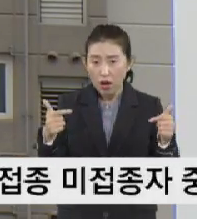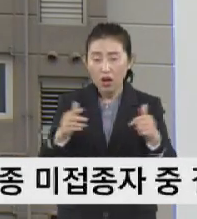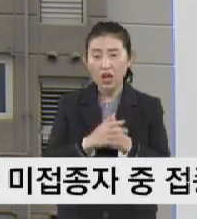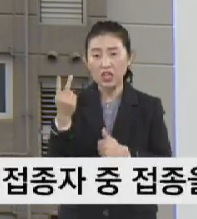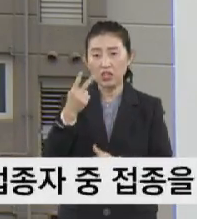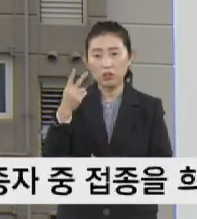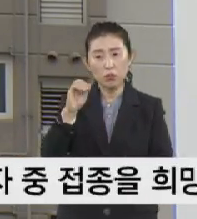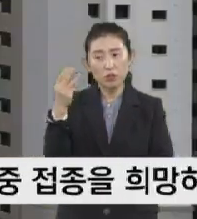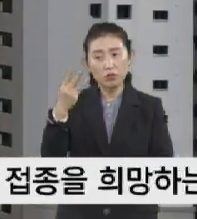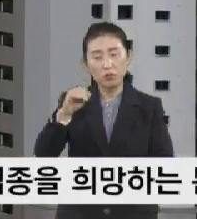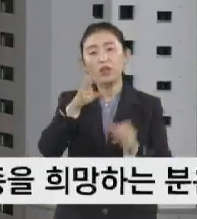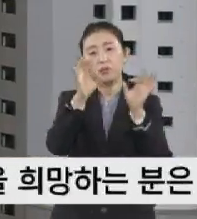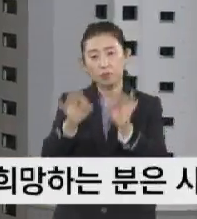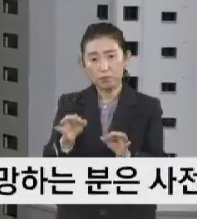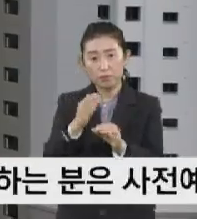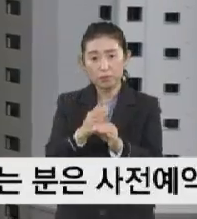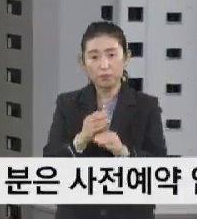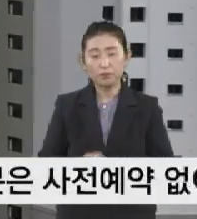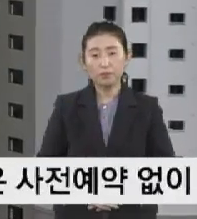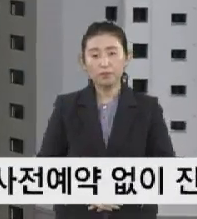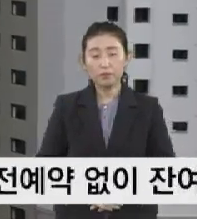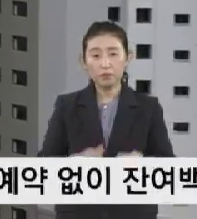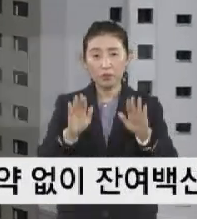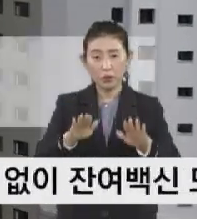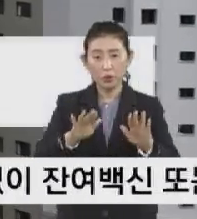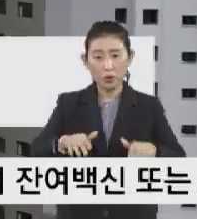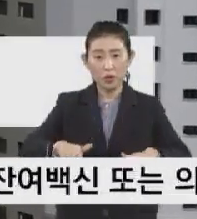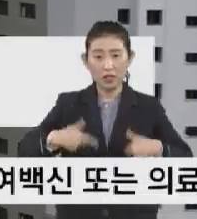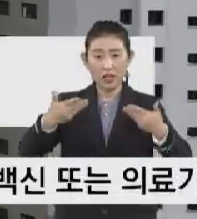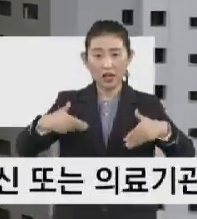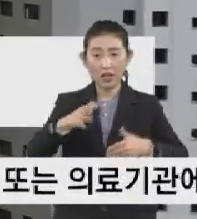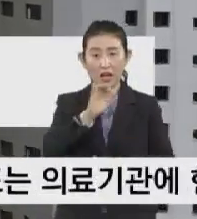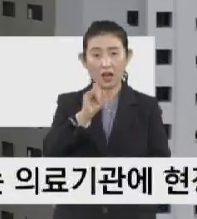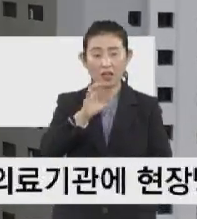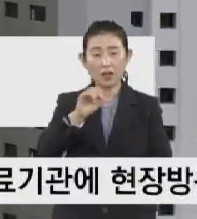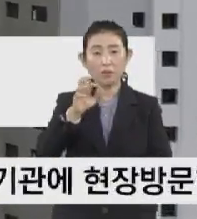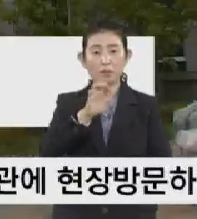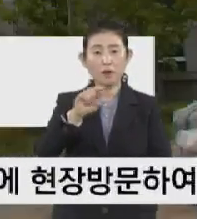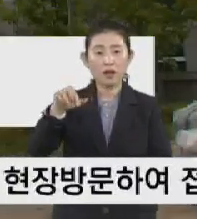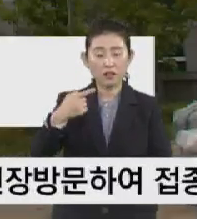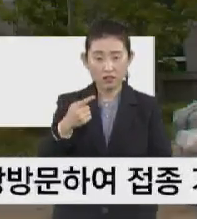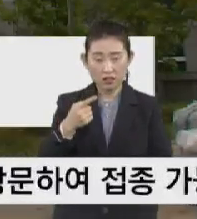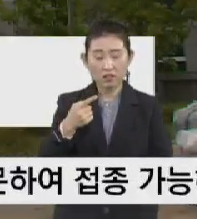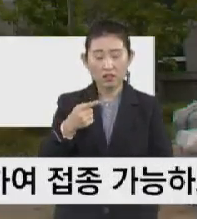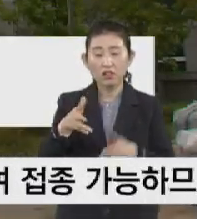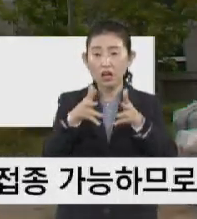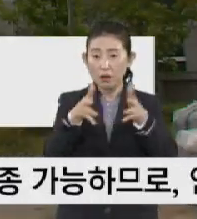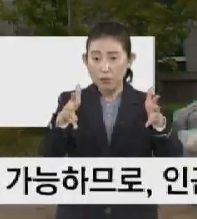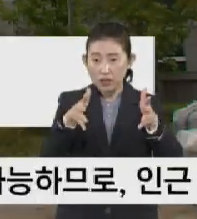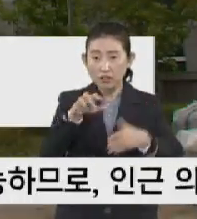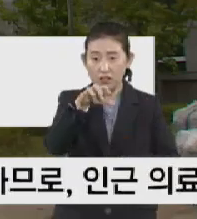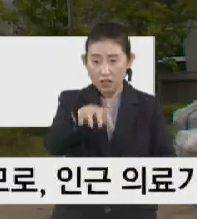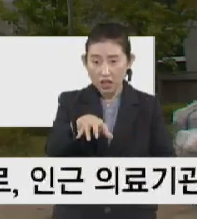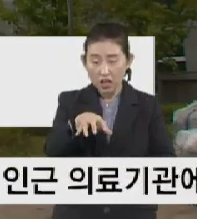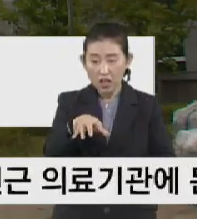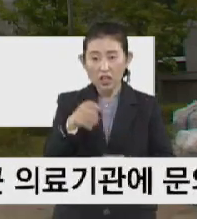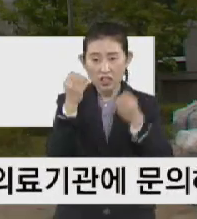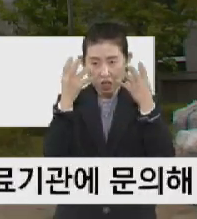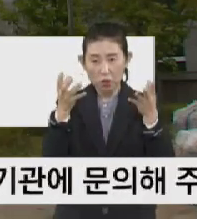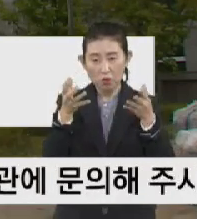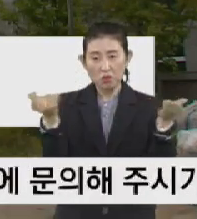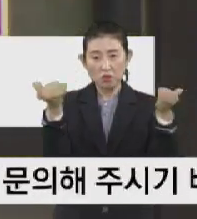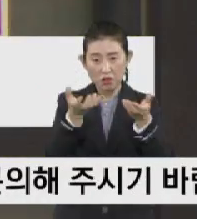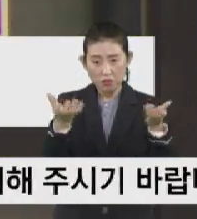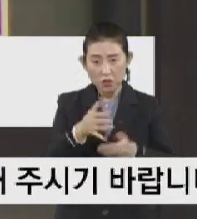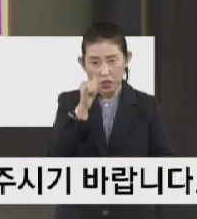2-3천만 원 내린 겁니다. 올해 가을에 아이파크하고 갑천 3블럭 입주하다 보니까 물량이